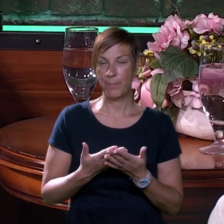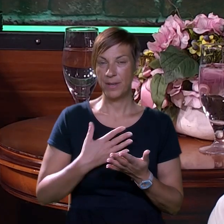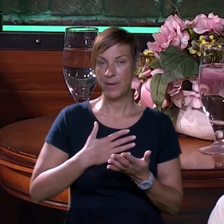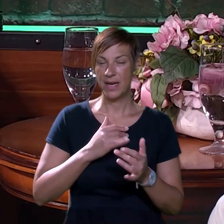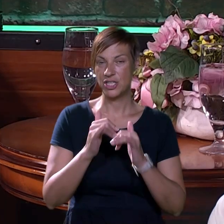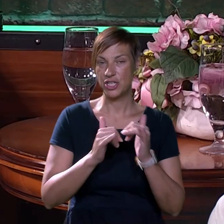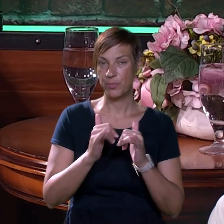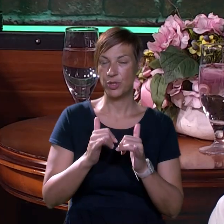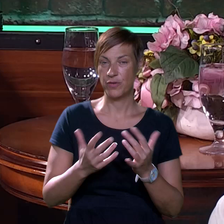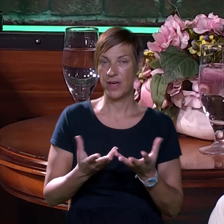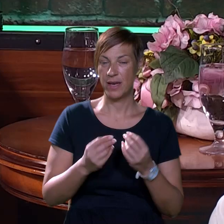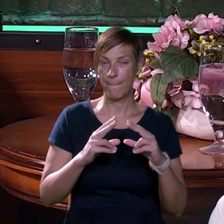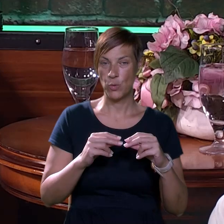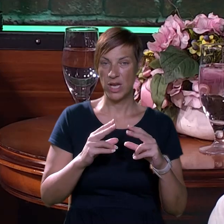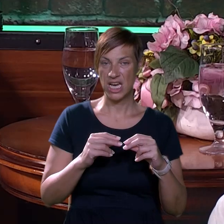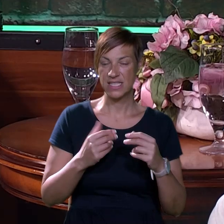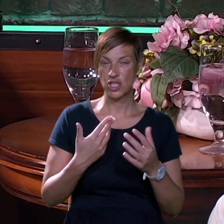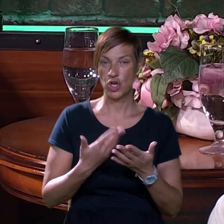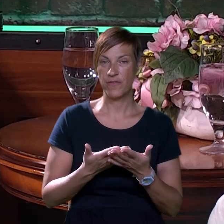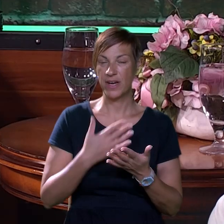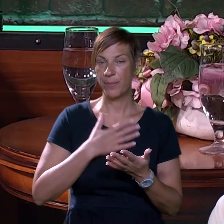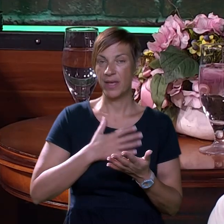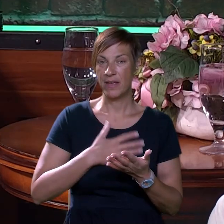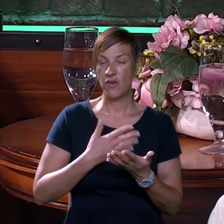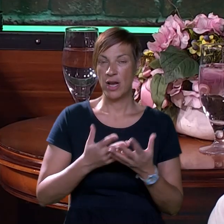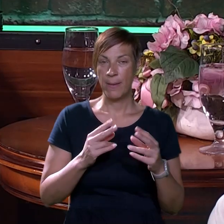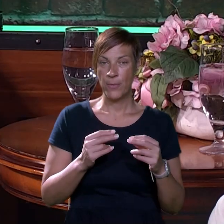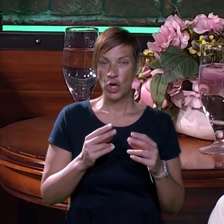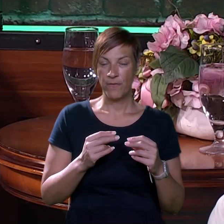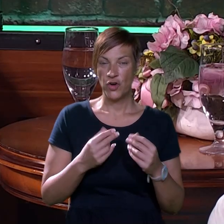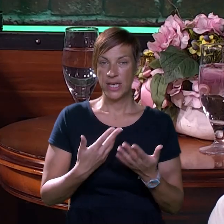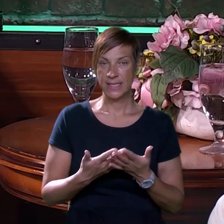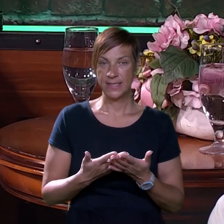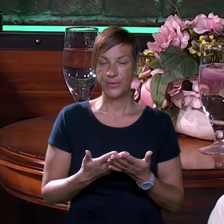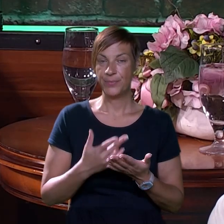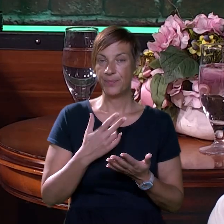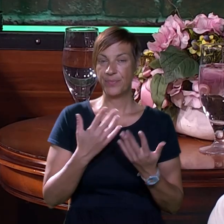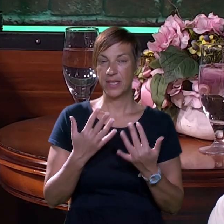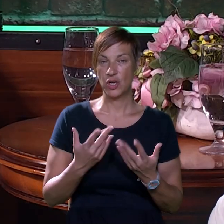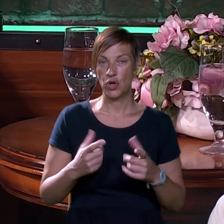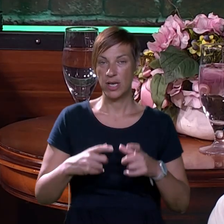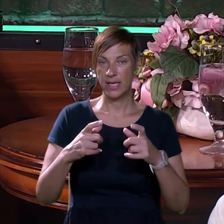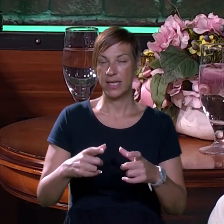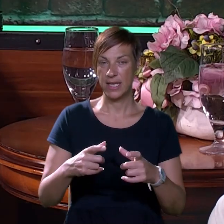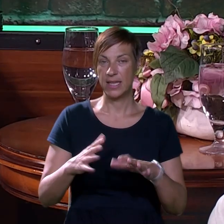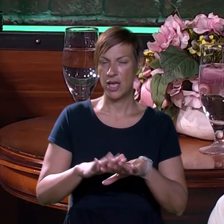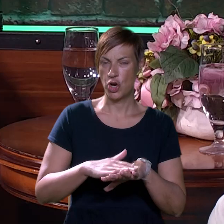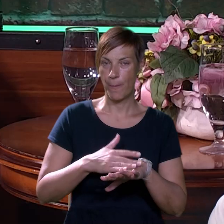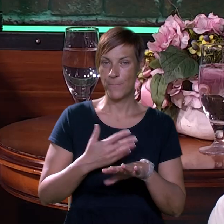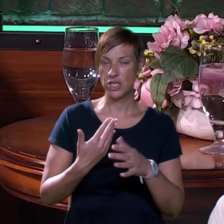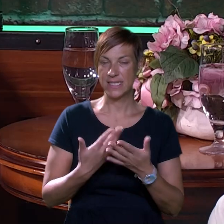na tim našim putovanjima, jako puno pričam i volim o tome govoriti. Znači, koliki je dar